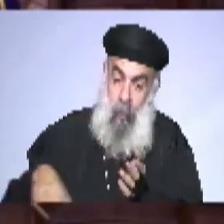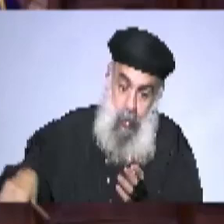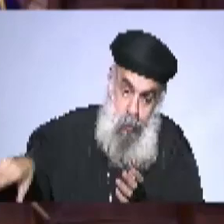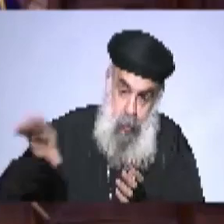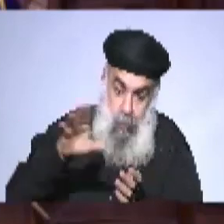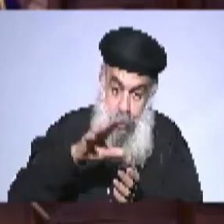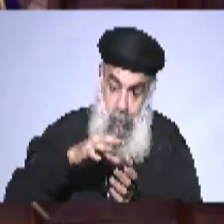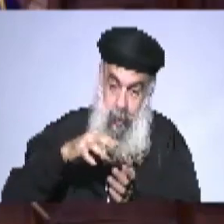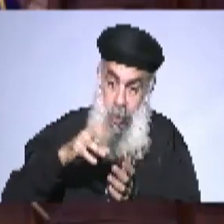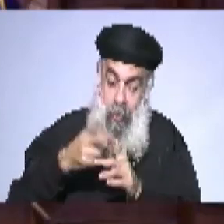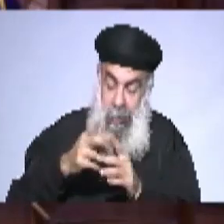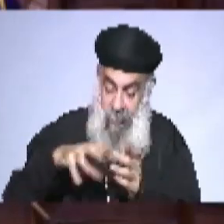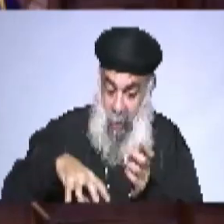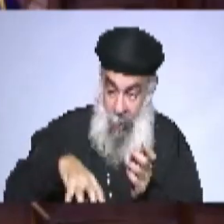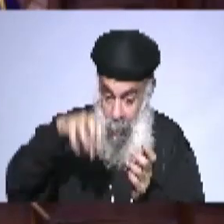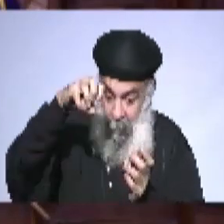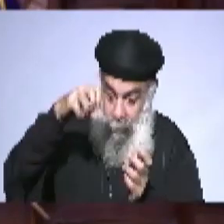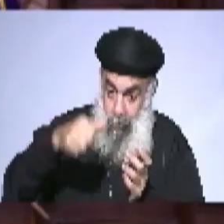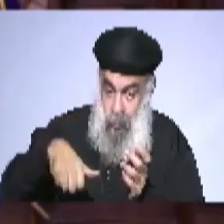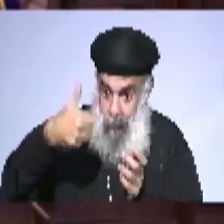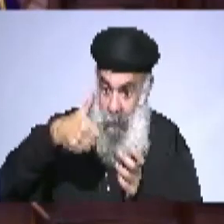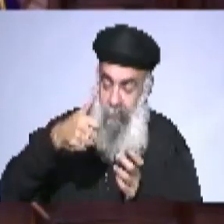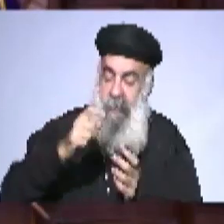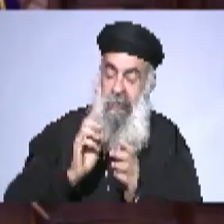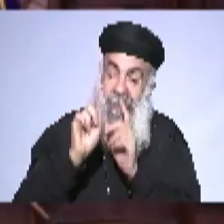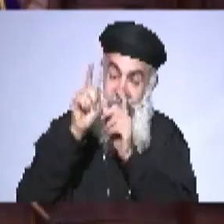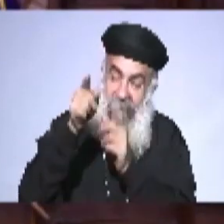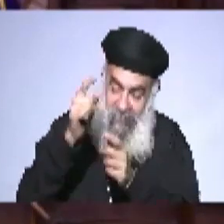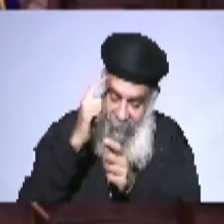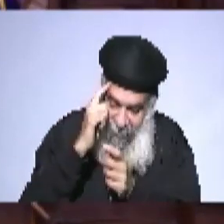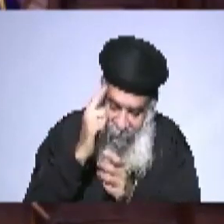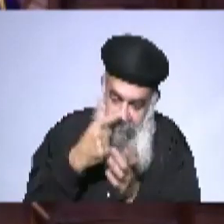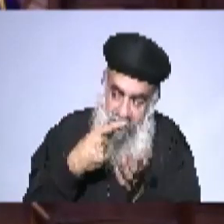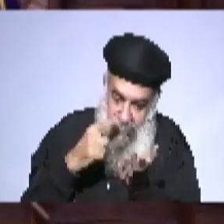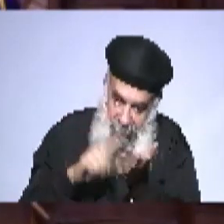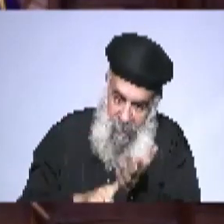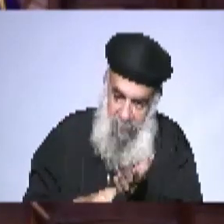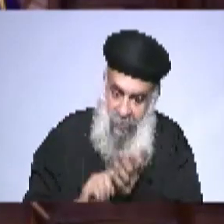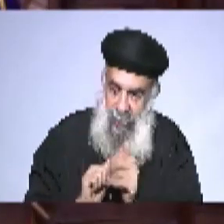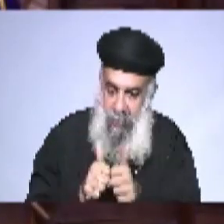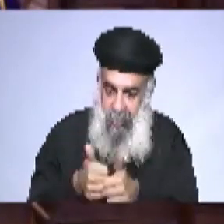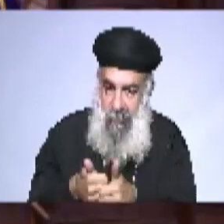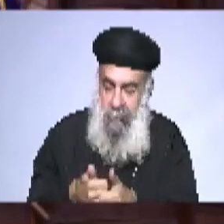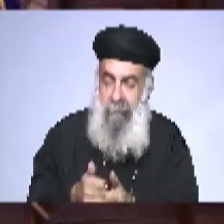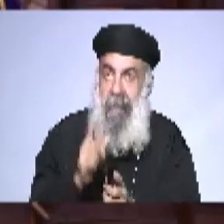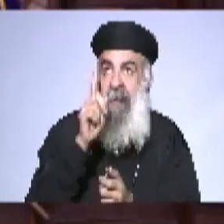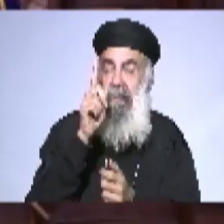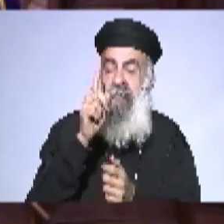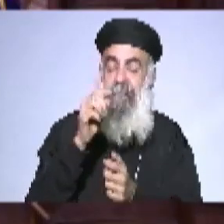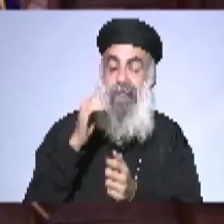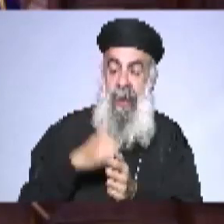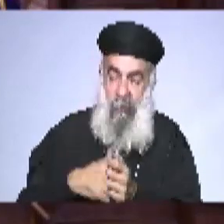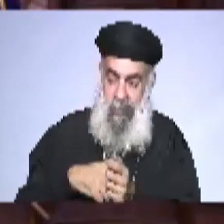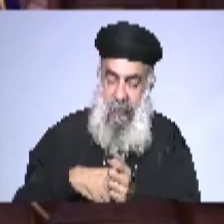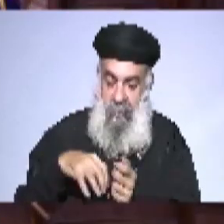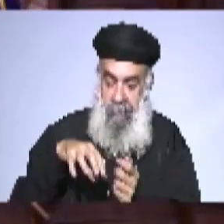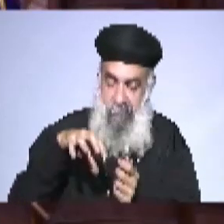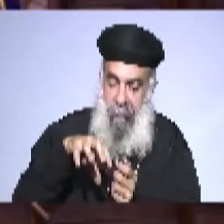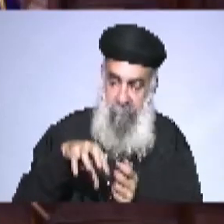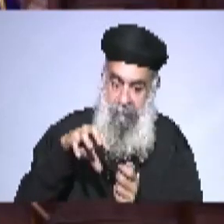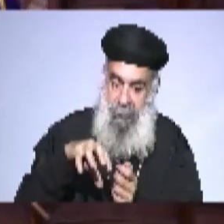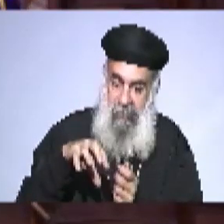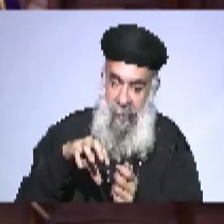جميع الناس يخلصون بس شرط الى معرفه الحق يقبلون الله اراد ان نينا و تخلص بانها